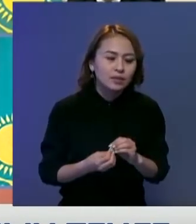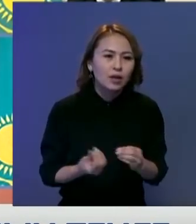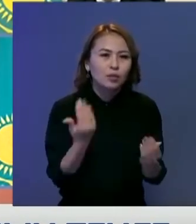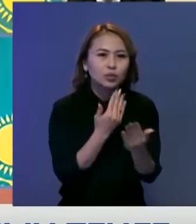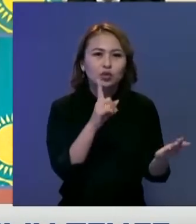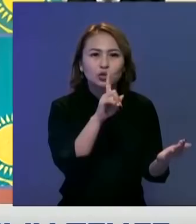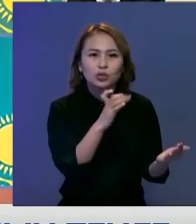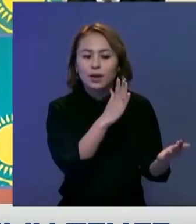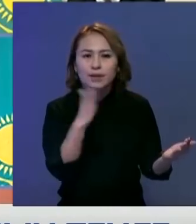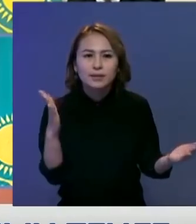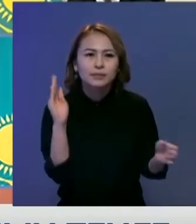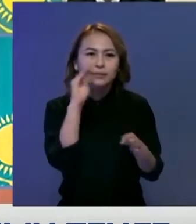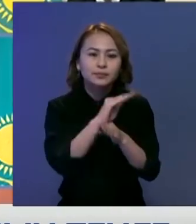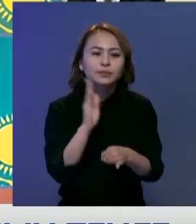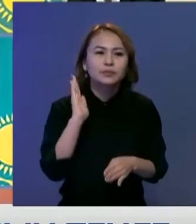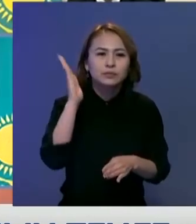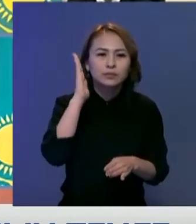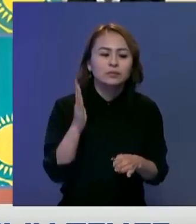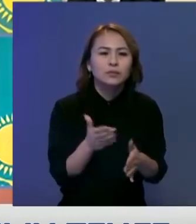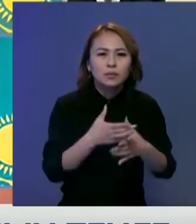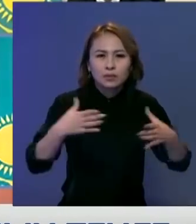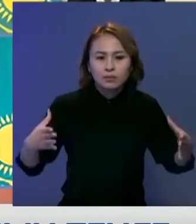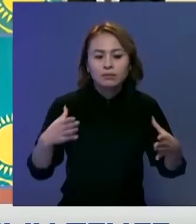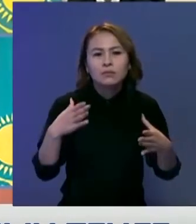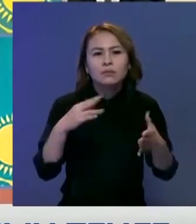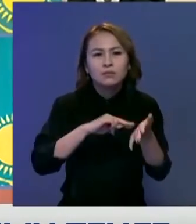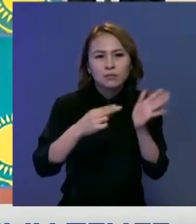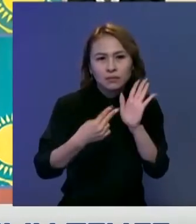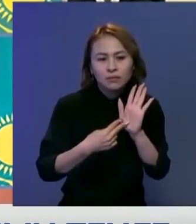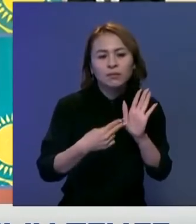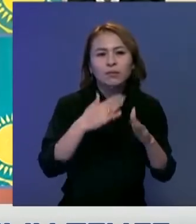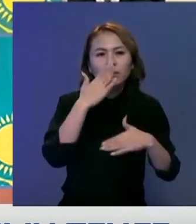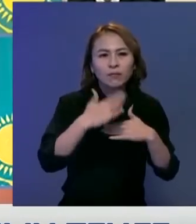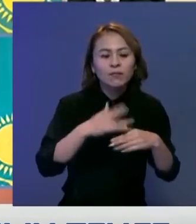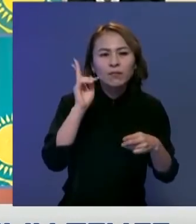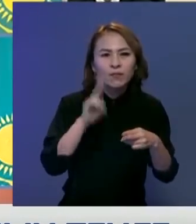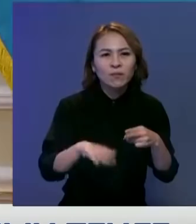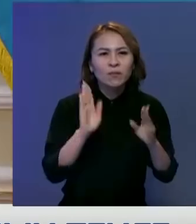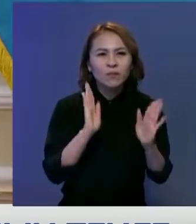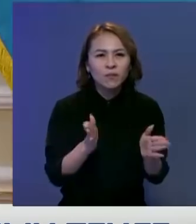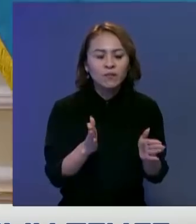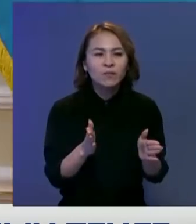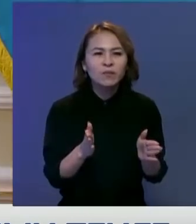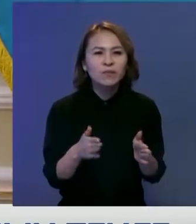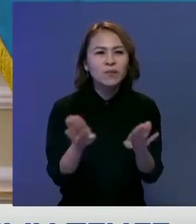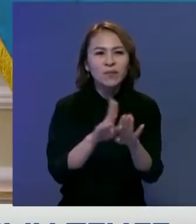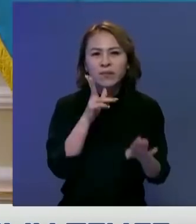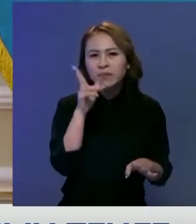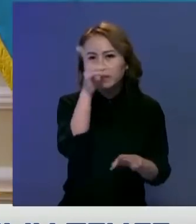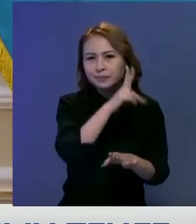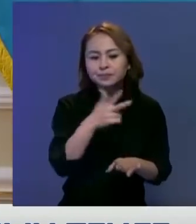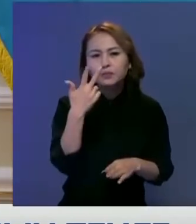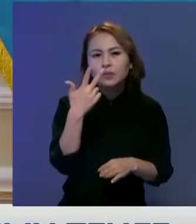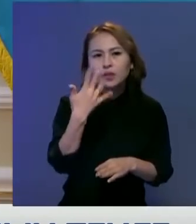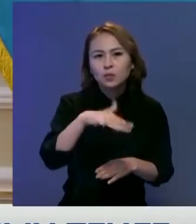мұнда жүзге асылып жатқан болшақта кеңе өз жобасы жақында айықталады. Алдағы үш жылда 55